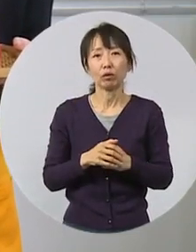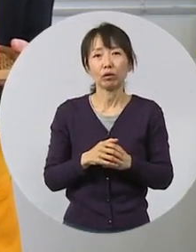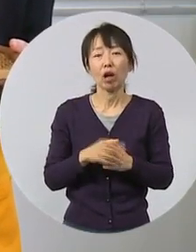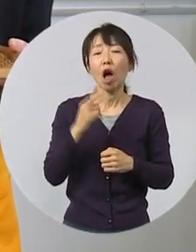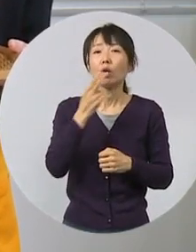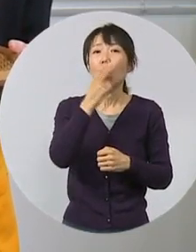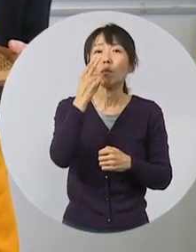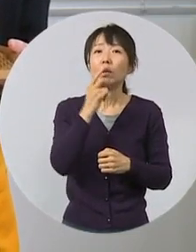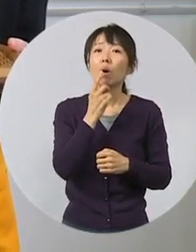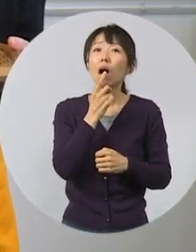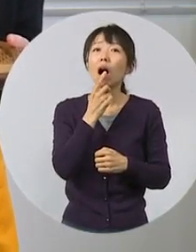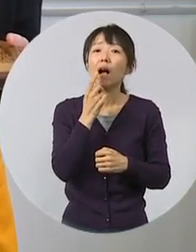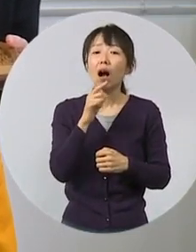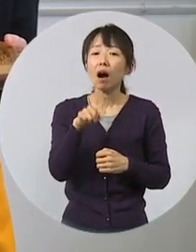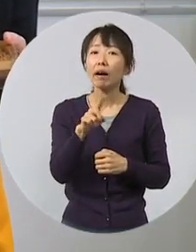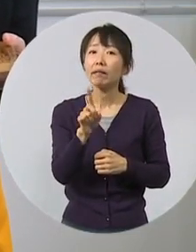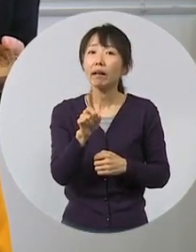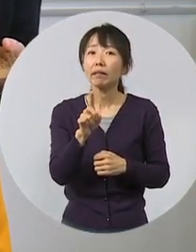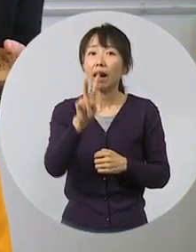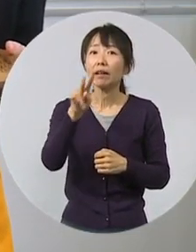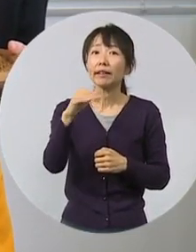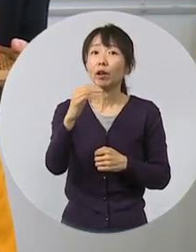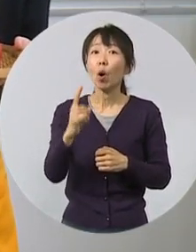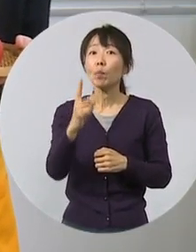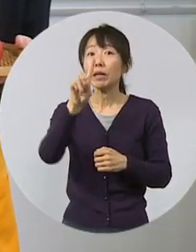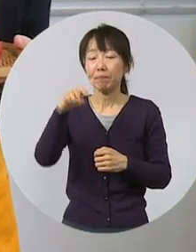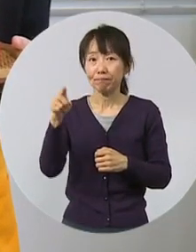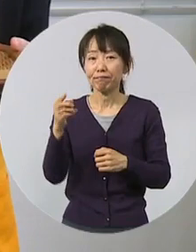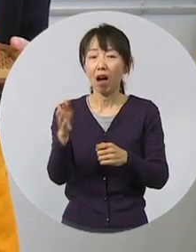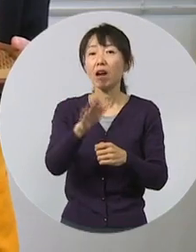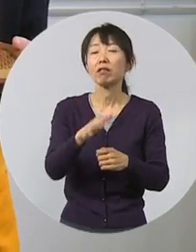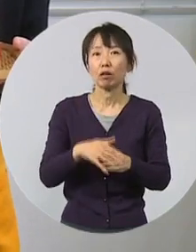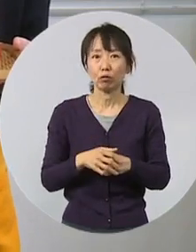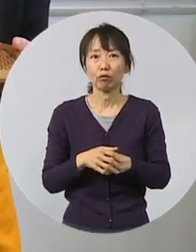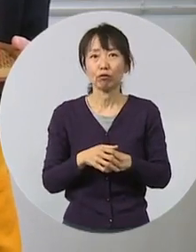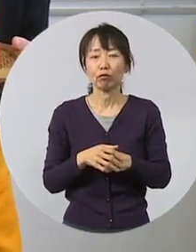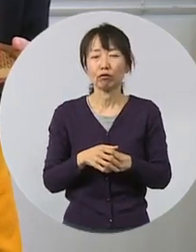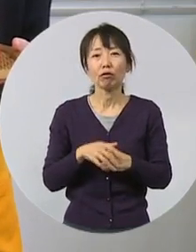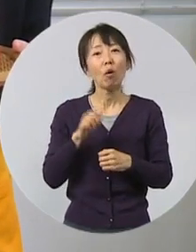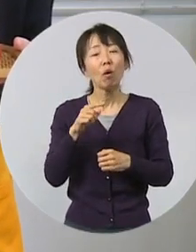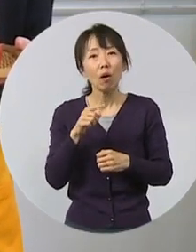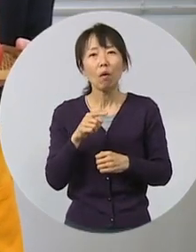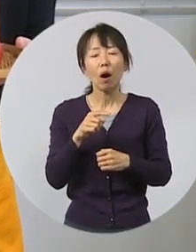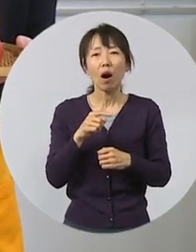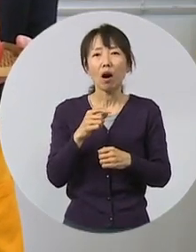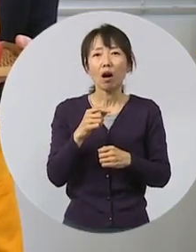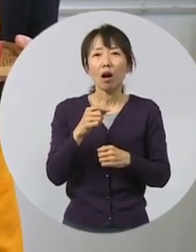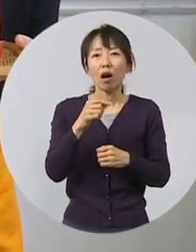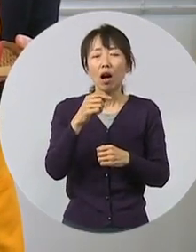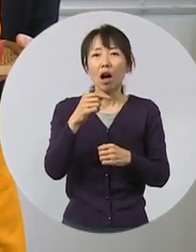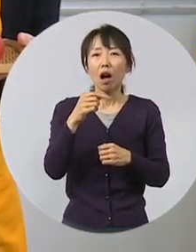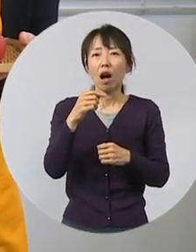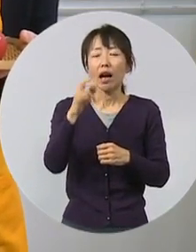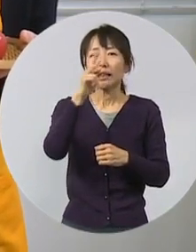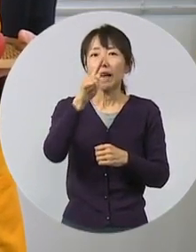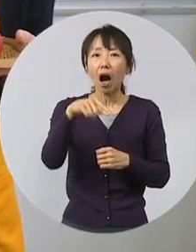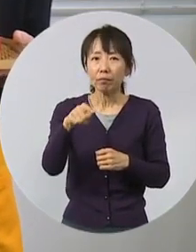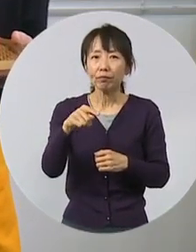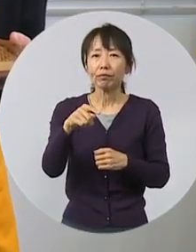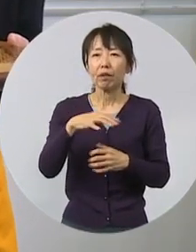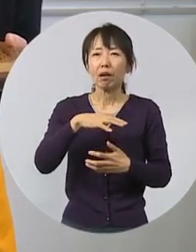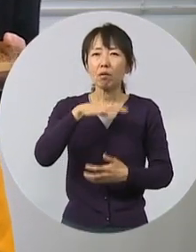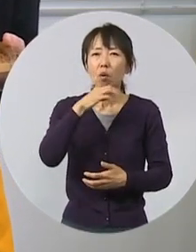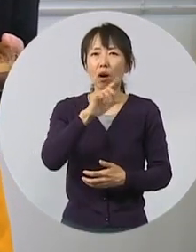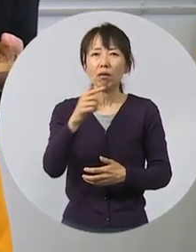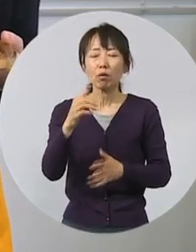い色はリコピンという成分で、リコピンには強い抗酸化作用があり、がんや老化を予